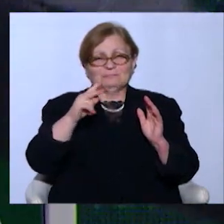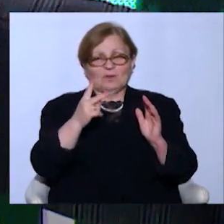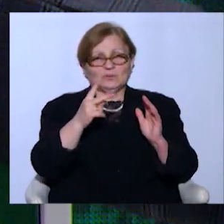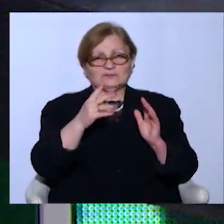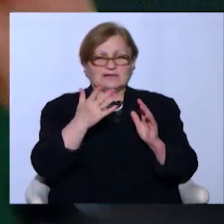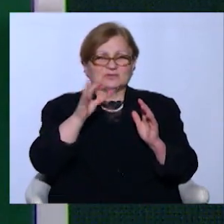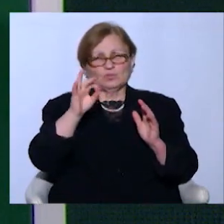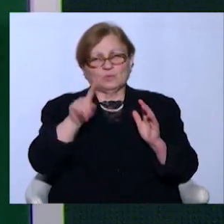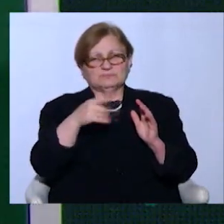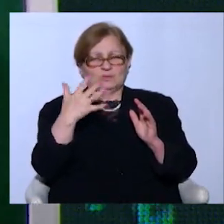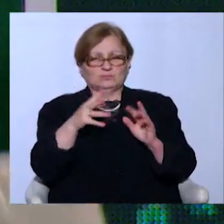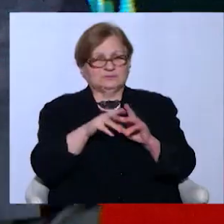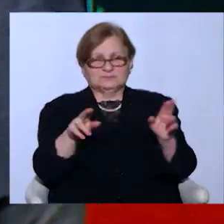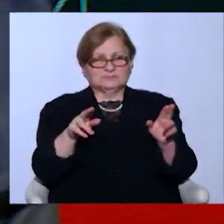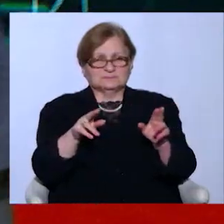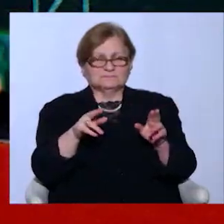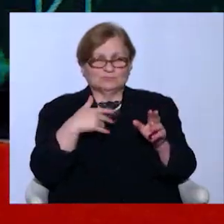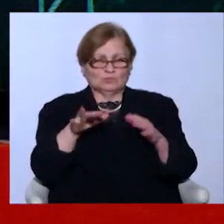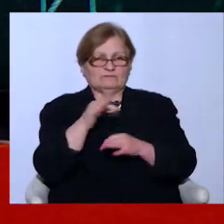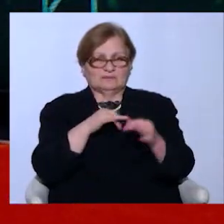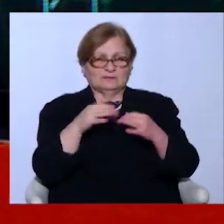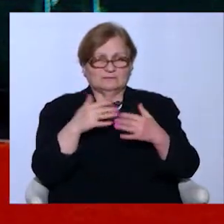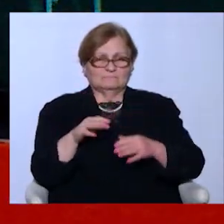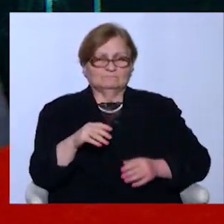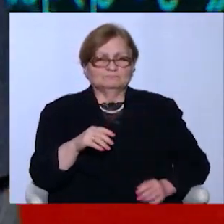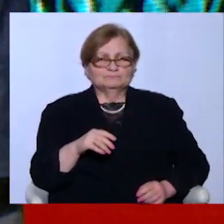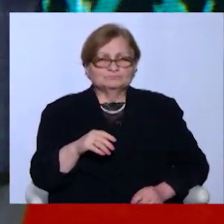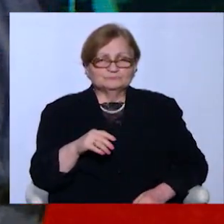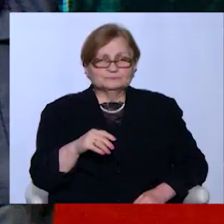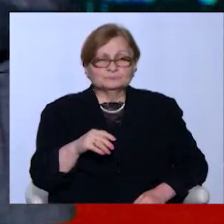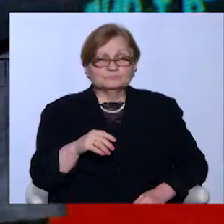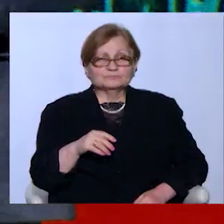0.5 ხარისხად x-ზე. ამ ფუნქციაზე ჩვენ ცოტათი ვისაუბრებთ. მოდით